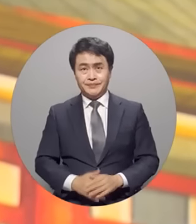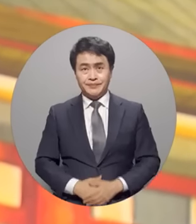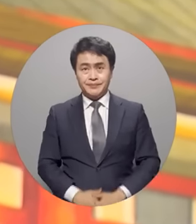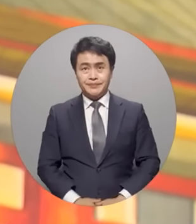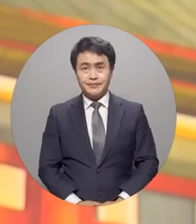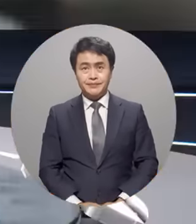아